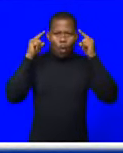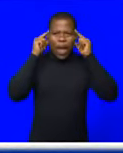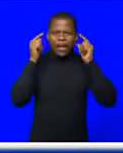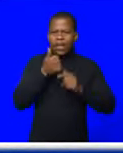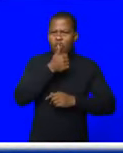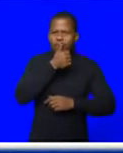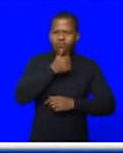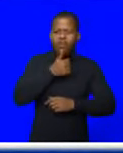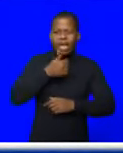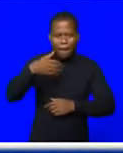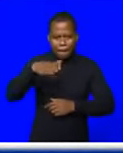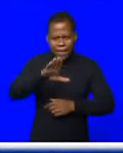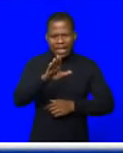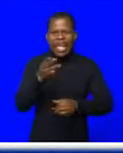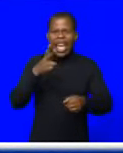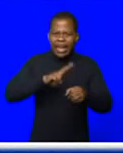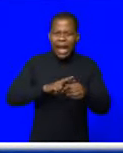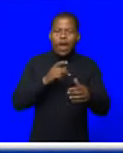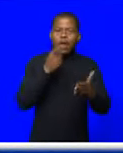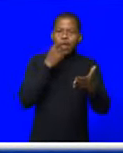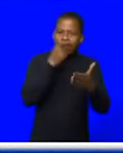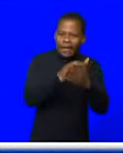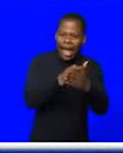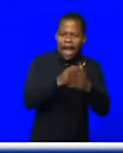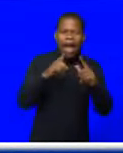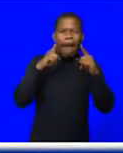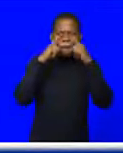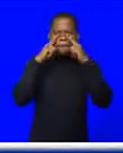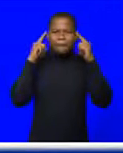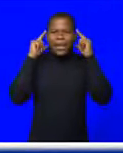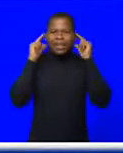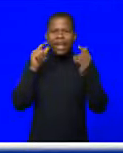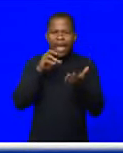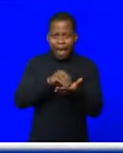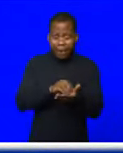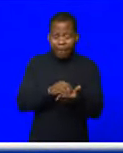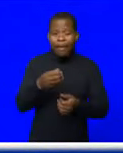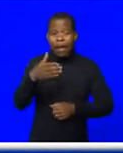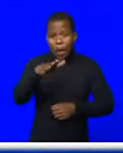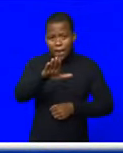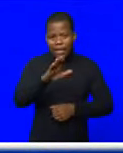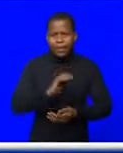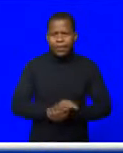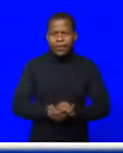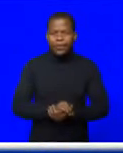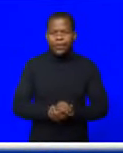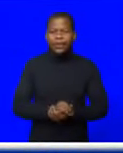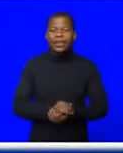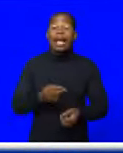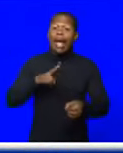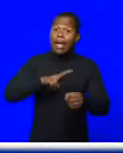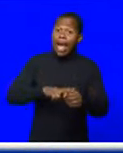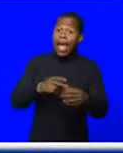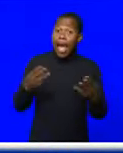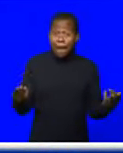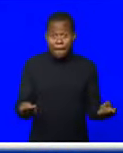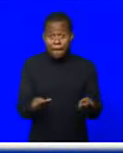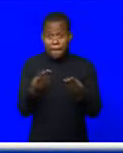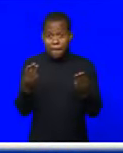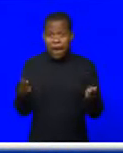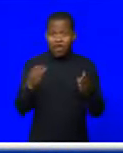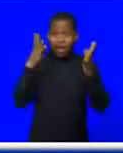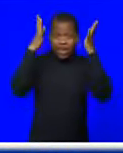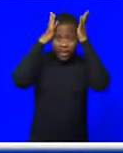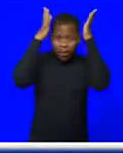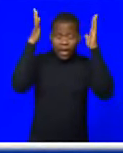businessini asathenga asathatha ayonathela ngasekhaya manje kugcizelela eMaswatini endzabeni yayo COVID ukuthi COVID ikhona